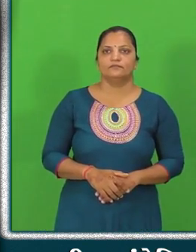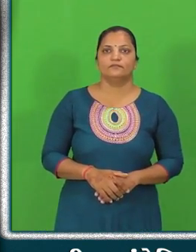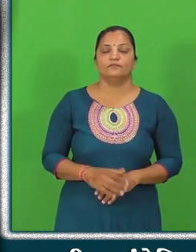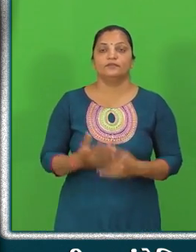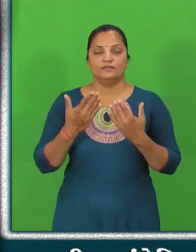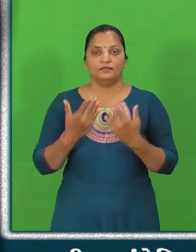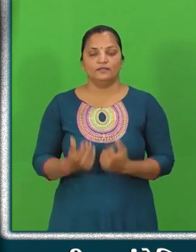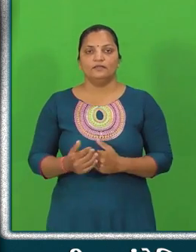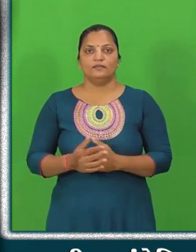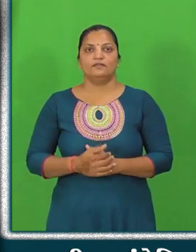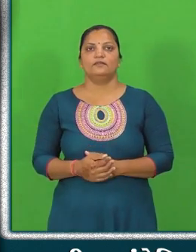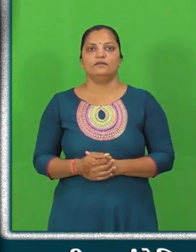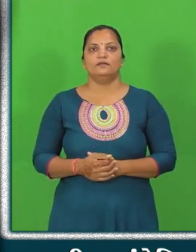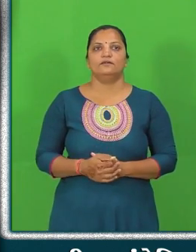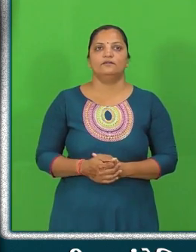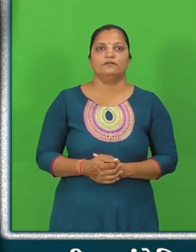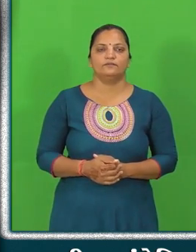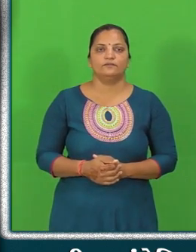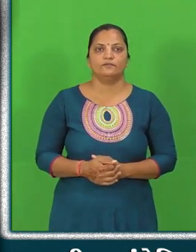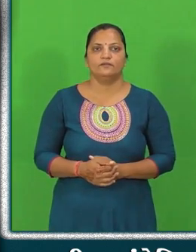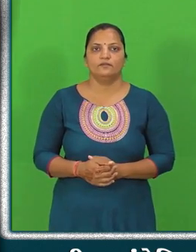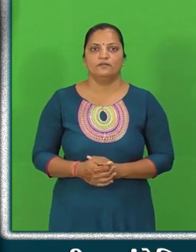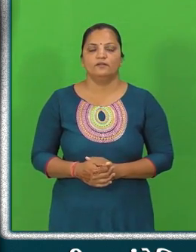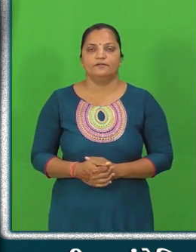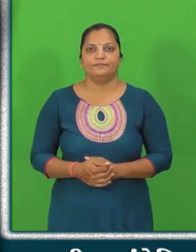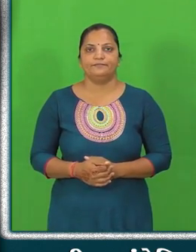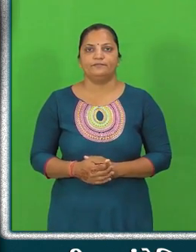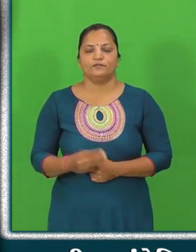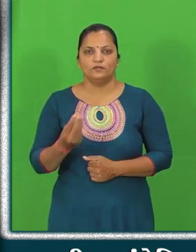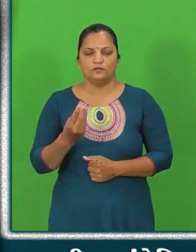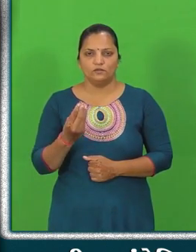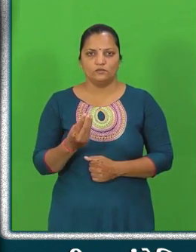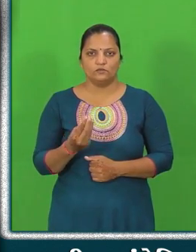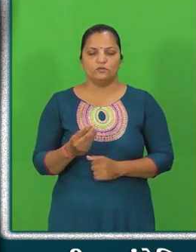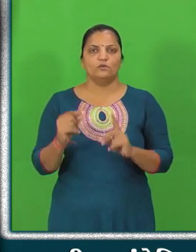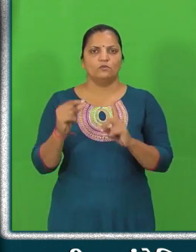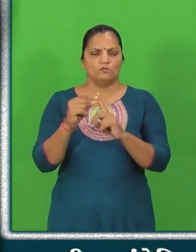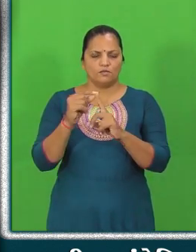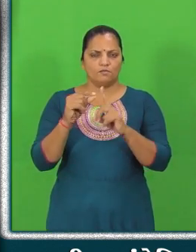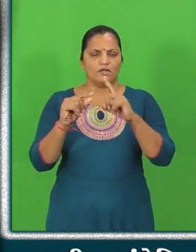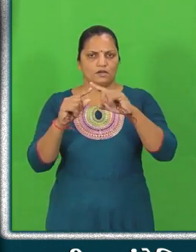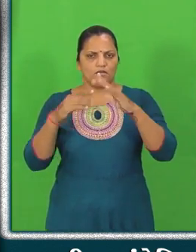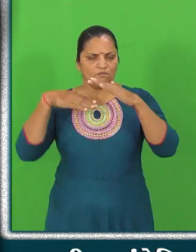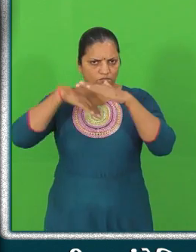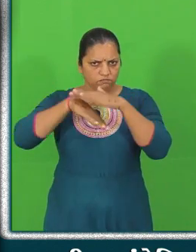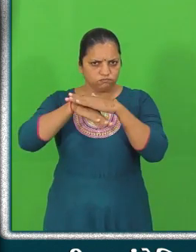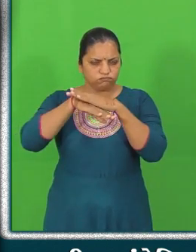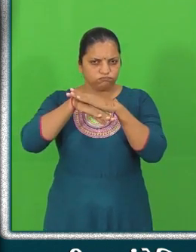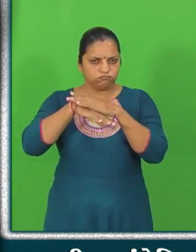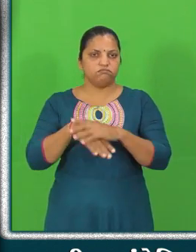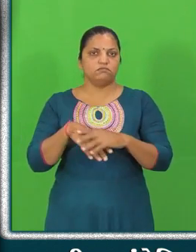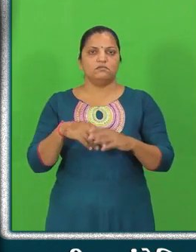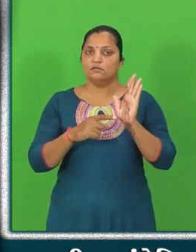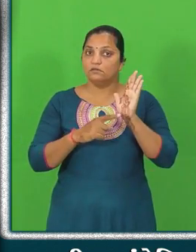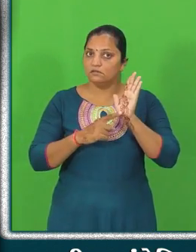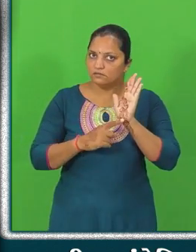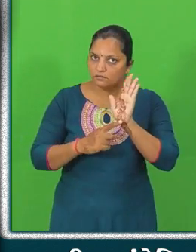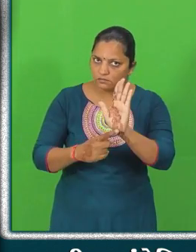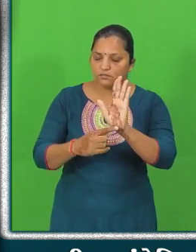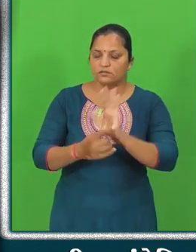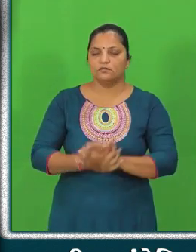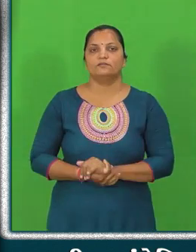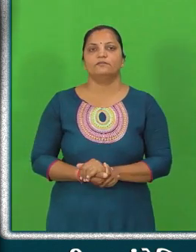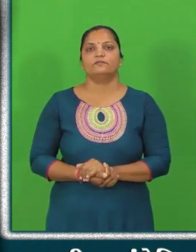હા, હવે નેક્સ્ટ પેજ જ ચાલુ કરીશ, કારણ કે એની અંદર મેં વિદ્યાર્થીઓ માટે કેટલુંક એનિમેશન્સ રાખેલું હતું, એટલે એનિમેશનને હું બતાવવા જઈ રહ્યો છું